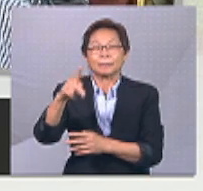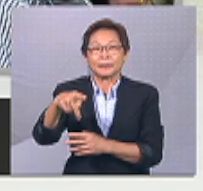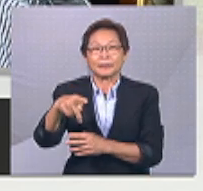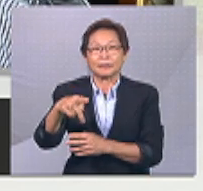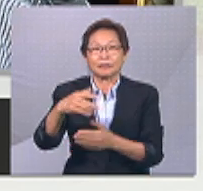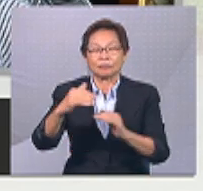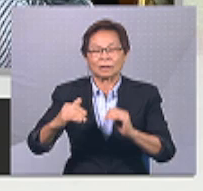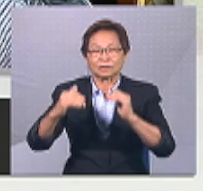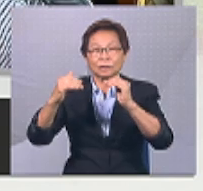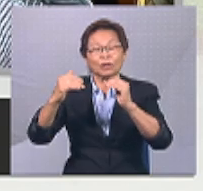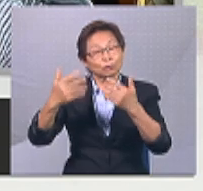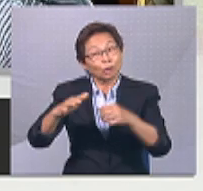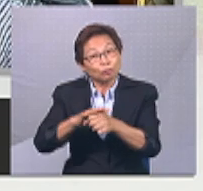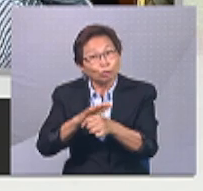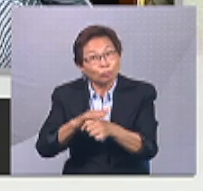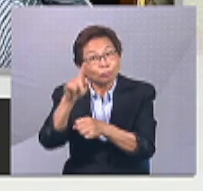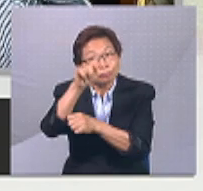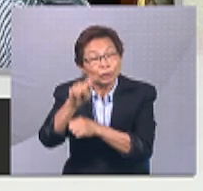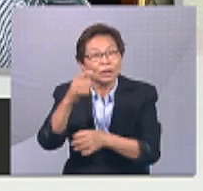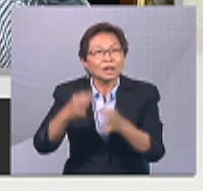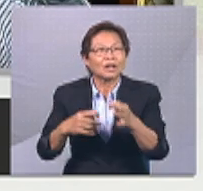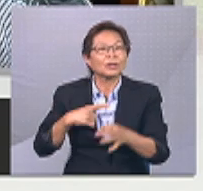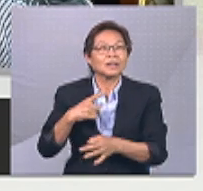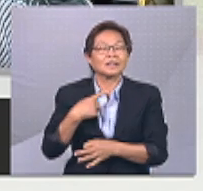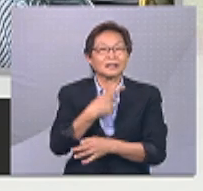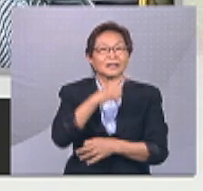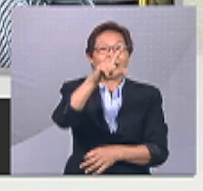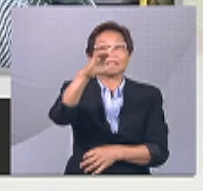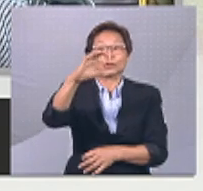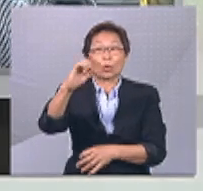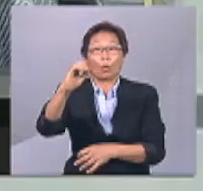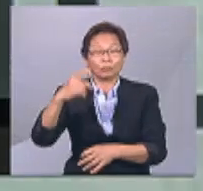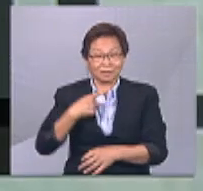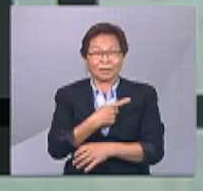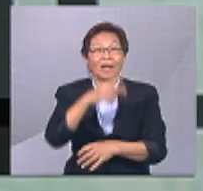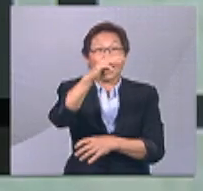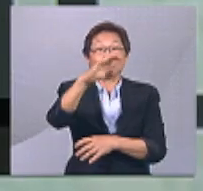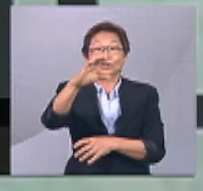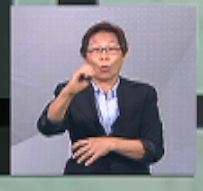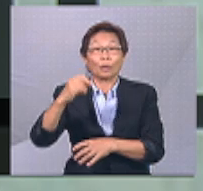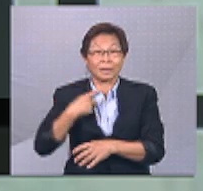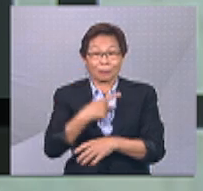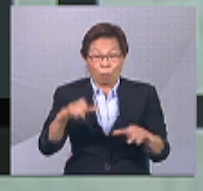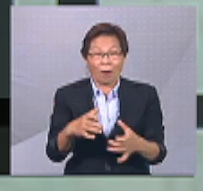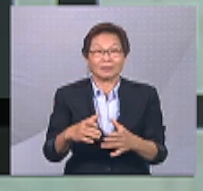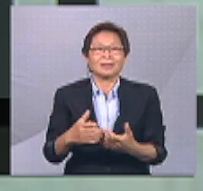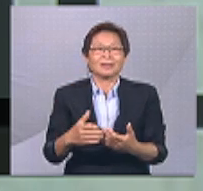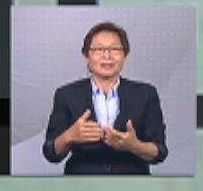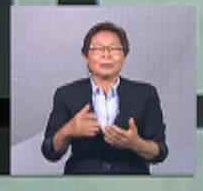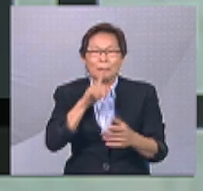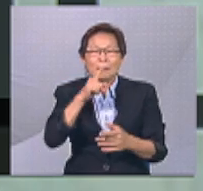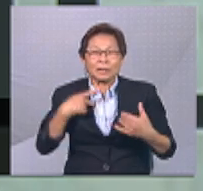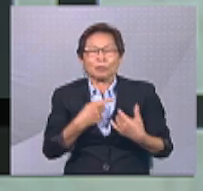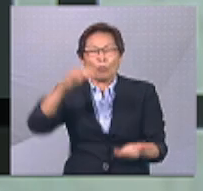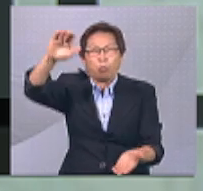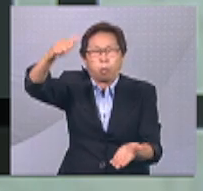panjang? Dari kalau kita lihat MCO yang kita laksanakan, memang kita nak kurangkan kes dan kita kurangkan kes